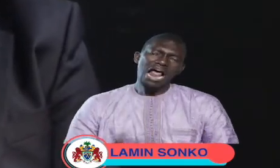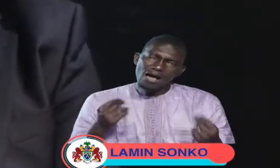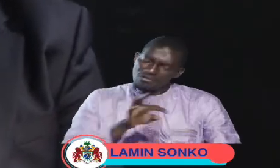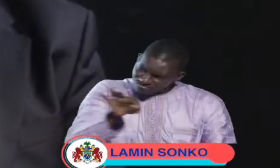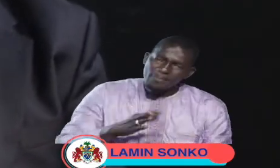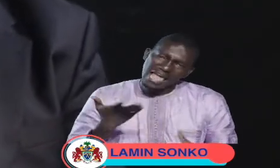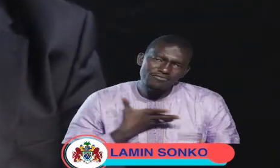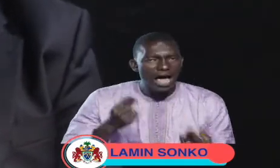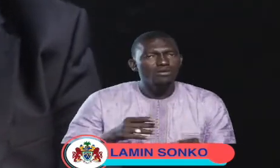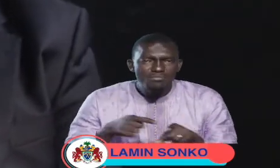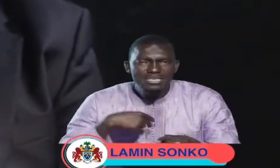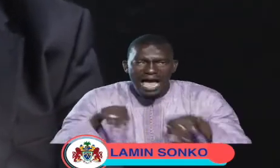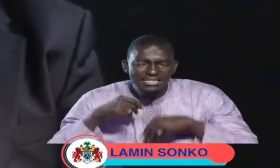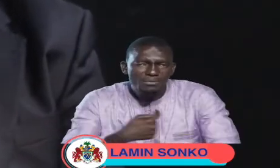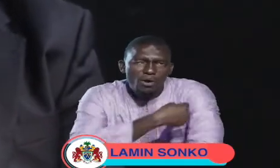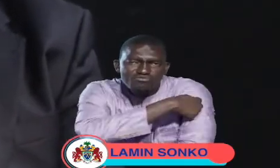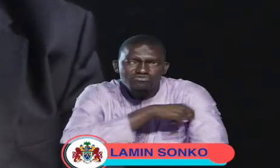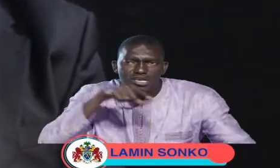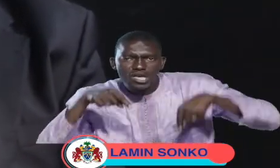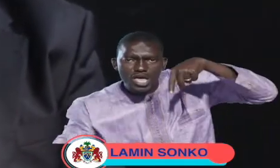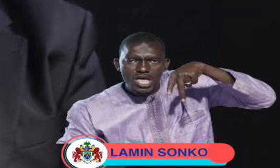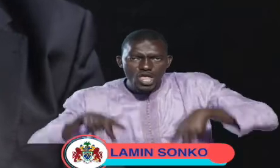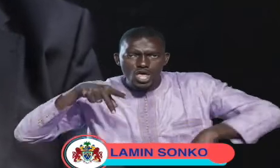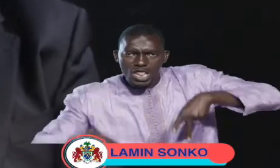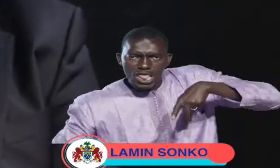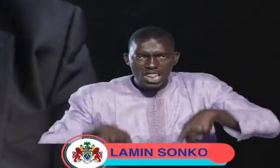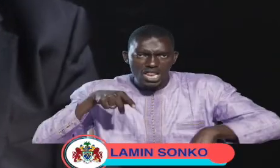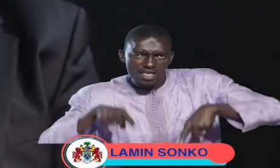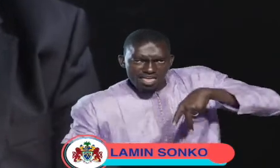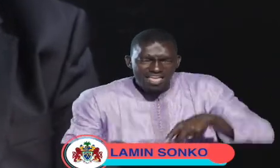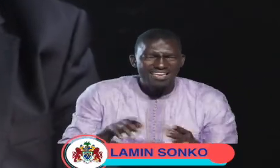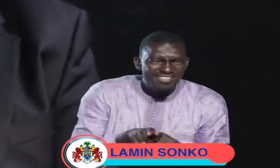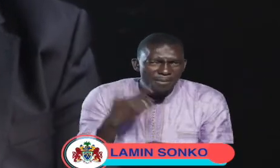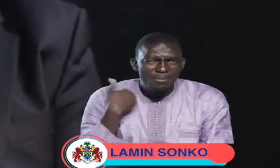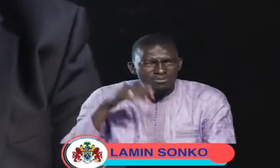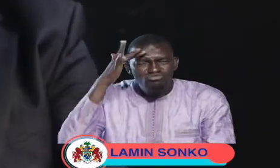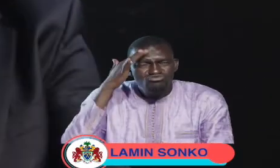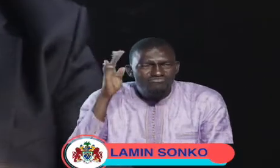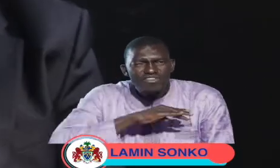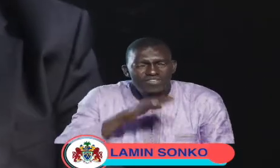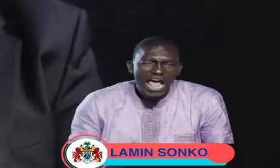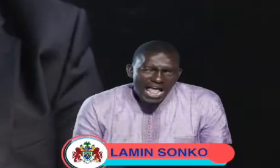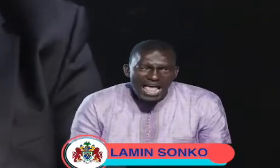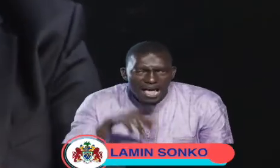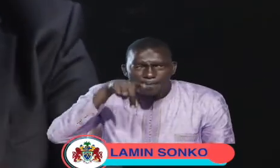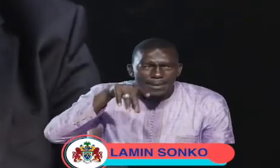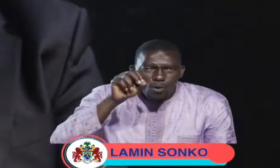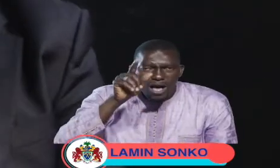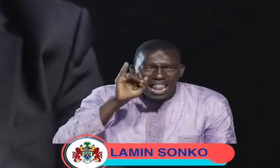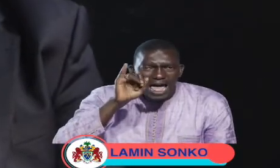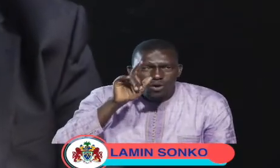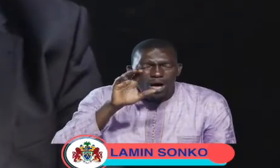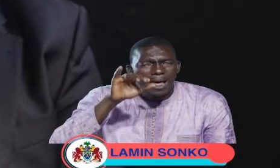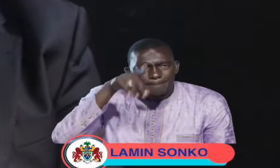lañ yoyu nak ñu wara tok ñu gis né ñu lor domi jambour duñ ko mëna def té lo xamné ñu ko jox nit ñi bobu dañ ko